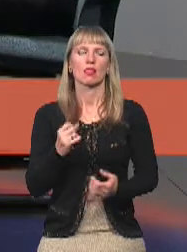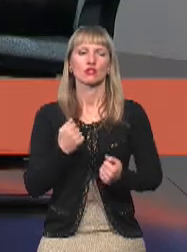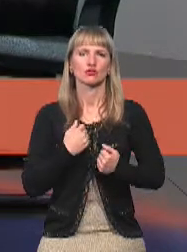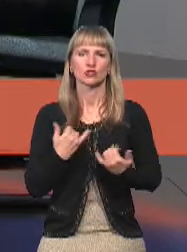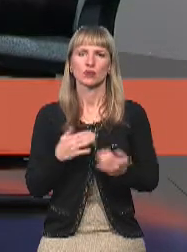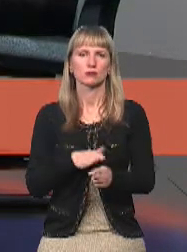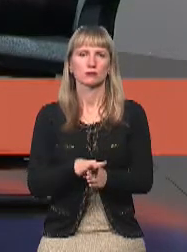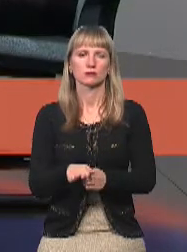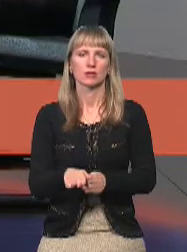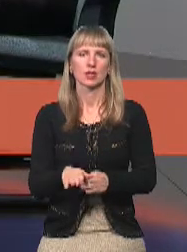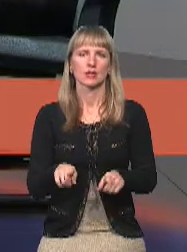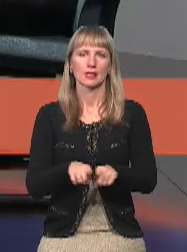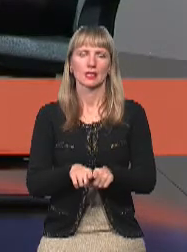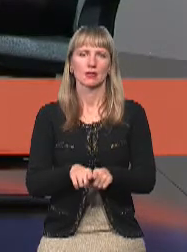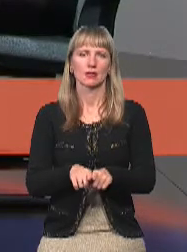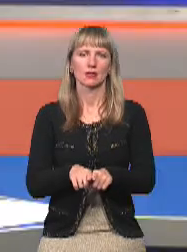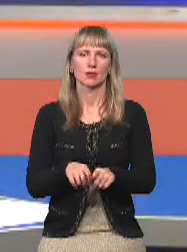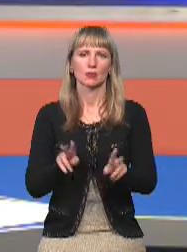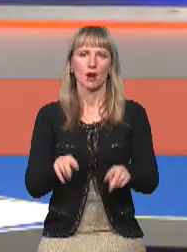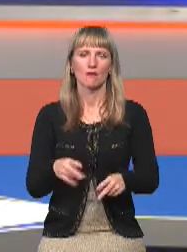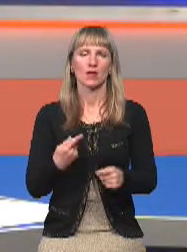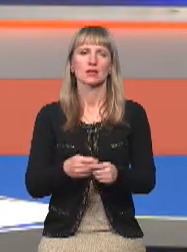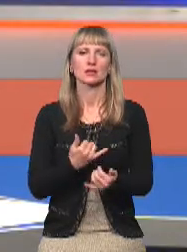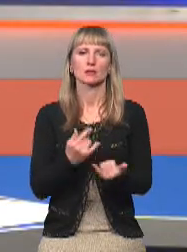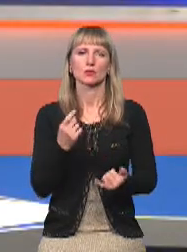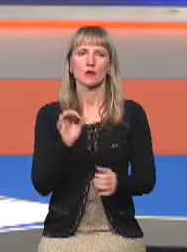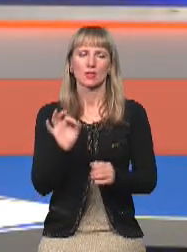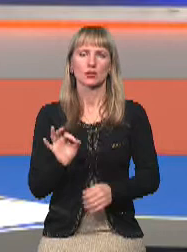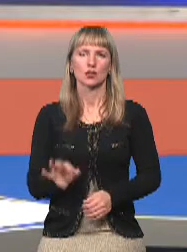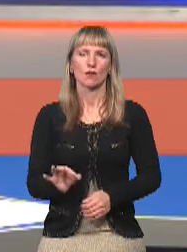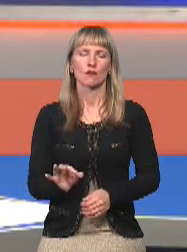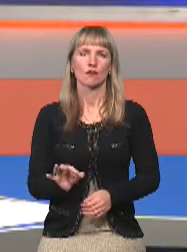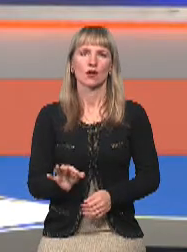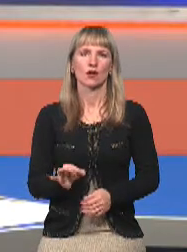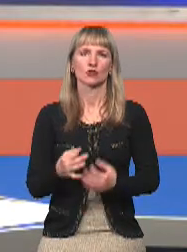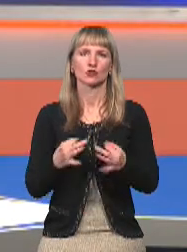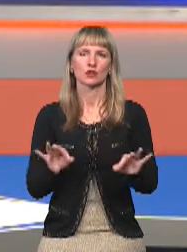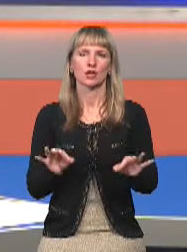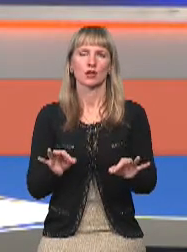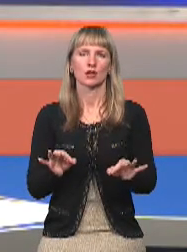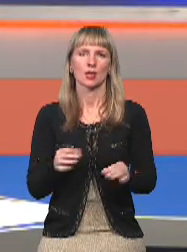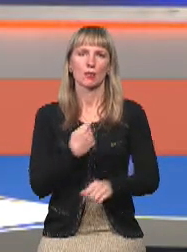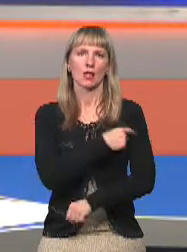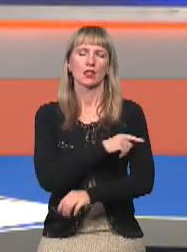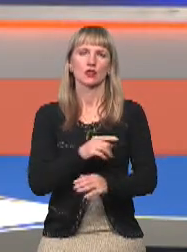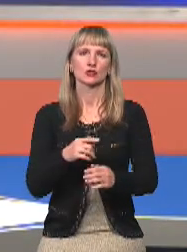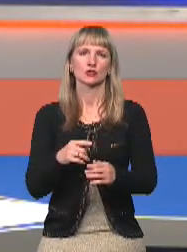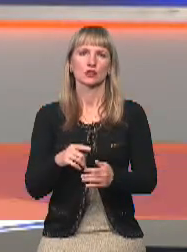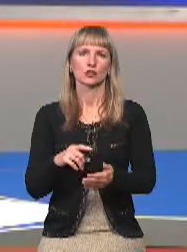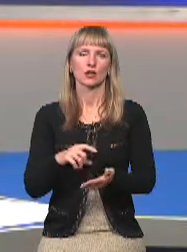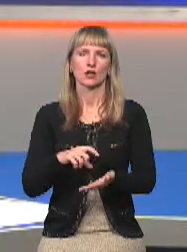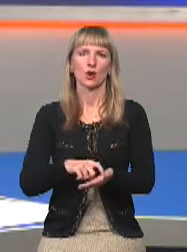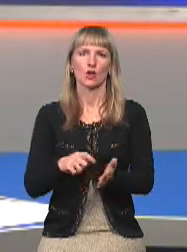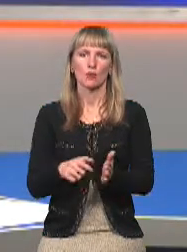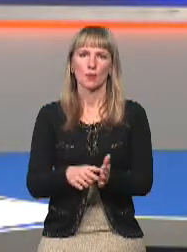і в нашому регіоні. Так? Це забезпечення 100% ліцензування медичних частин, про те, що ми з вами вже